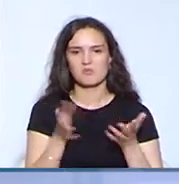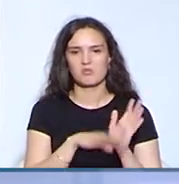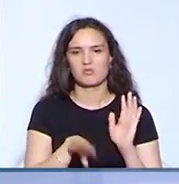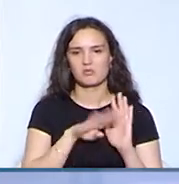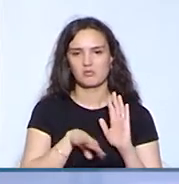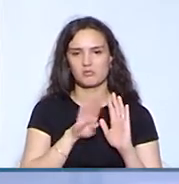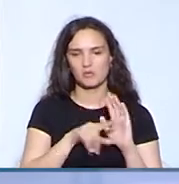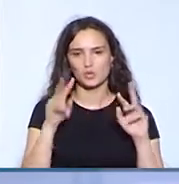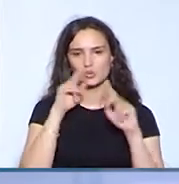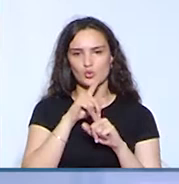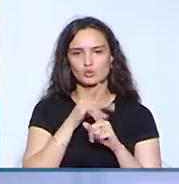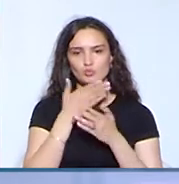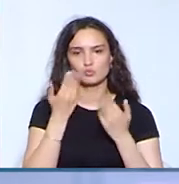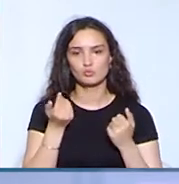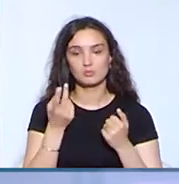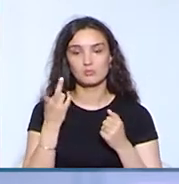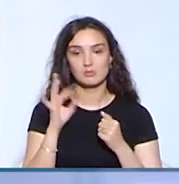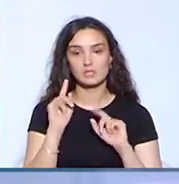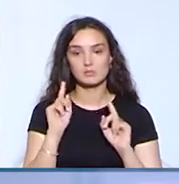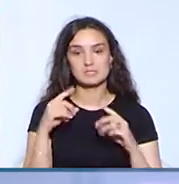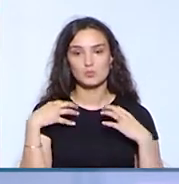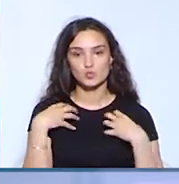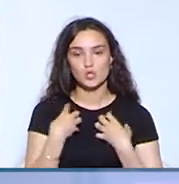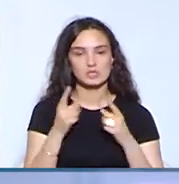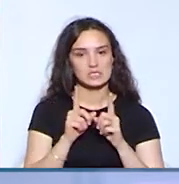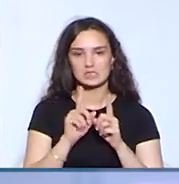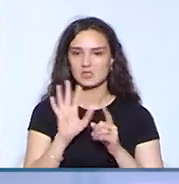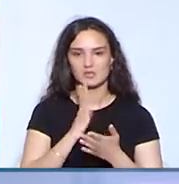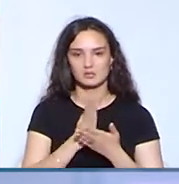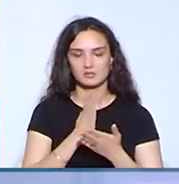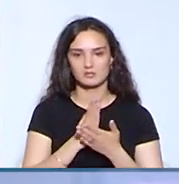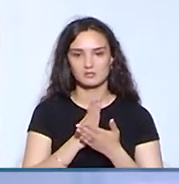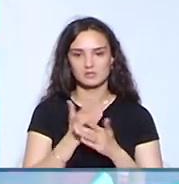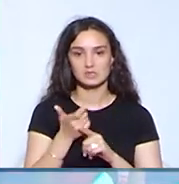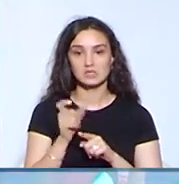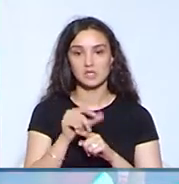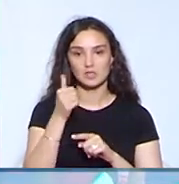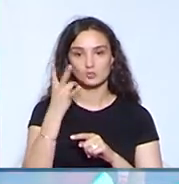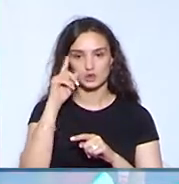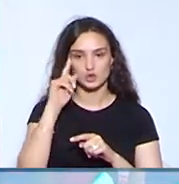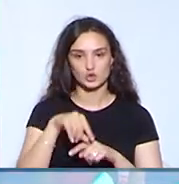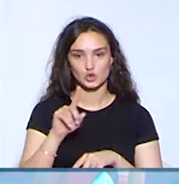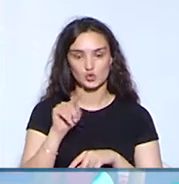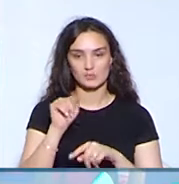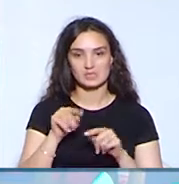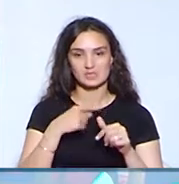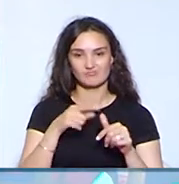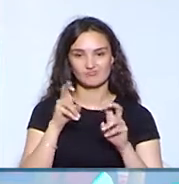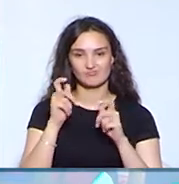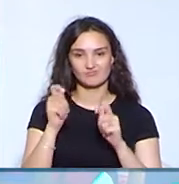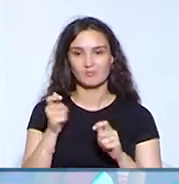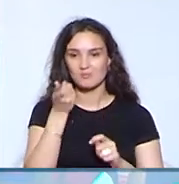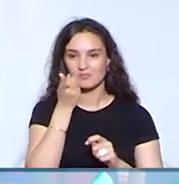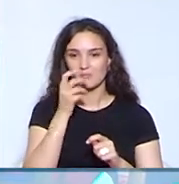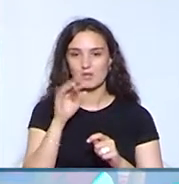ხომ ტოქსიური არ არის. მაგრამ სამწუხაროდ ეს ასე არ არის და მინდა ძალიან კარგად იცოდნენ რომ ეს ეგრეთ წოდებული